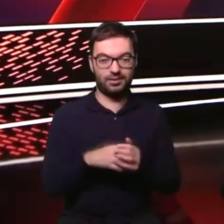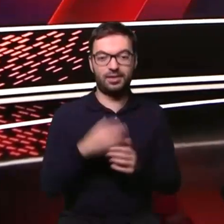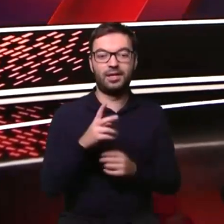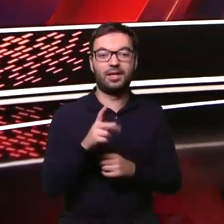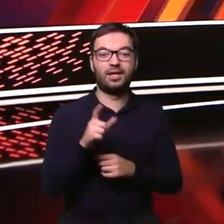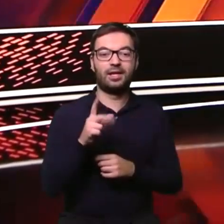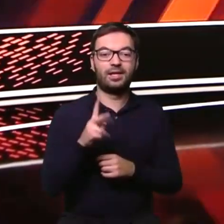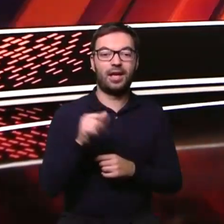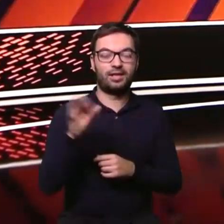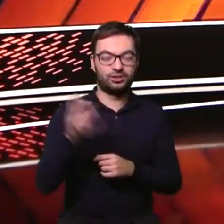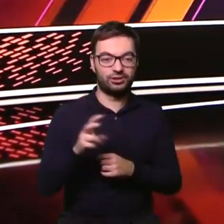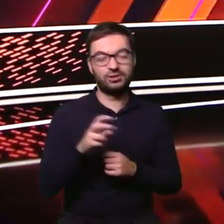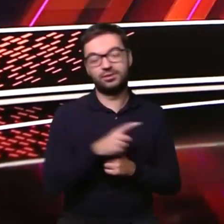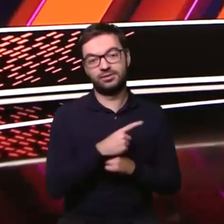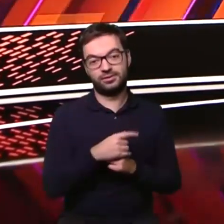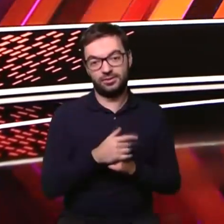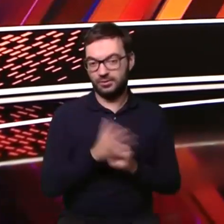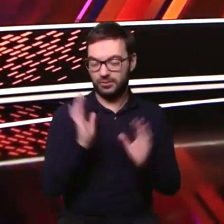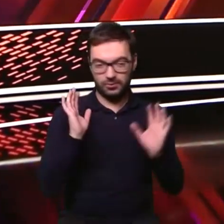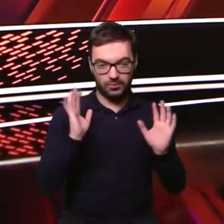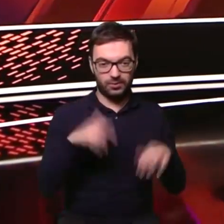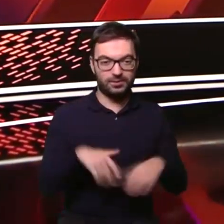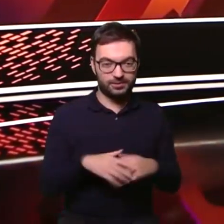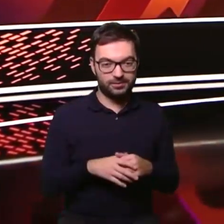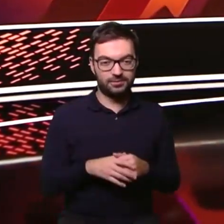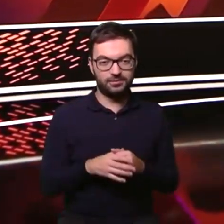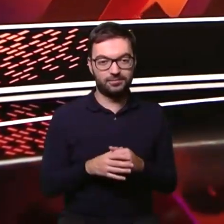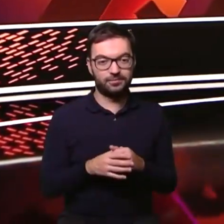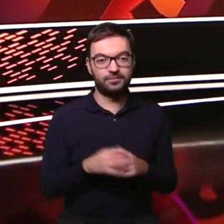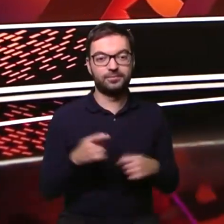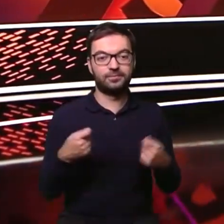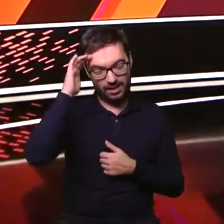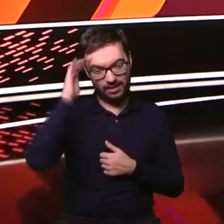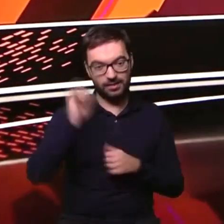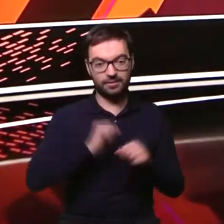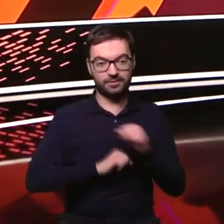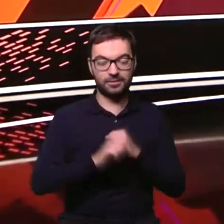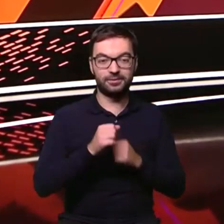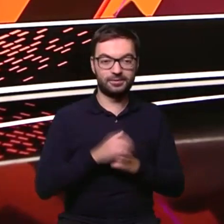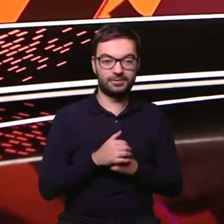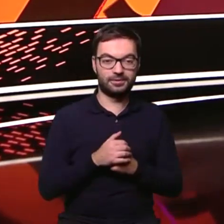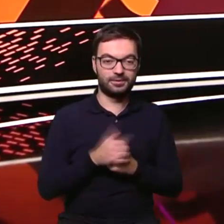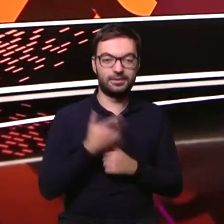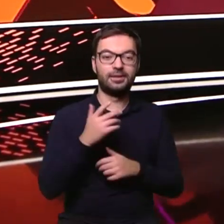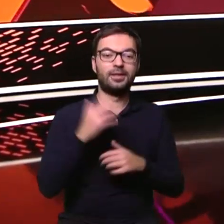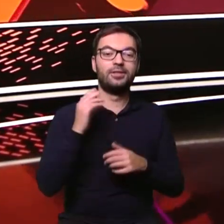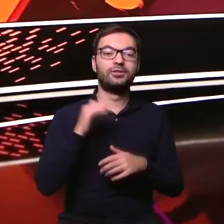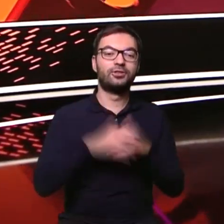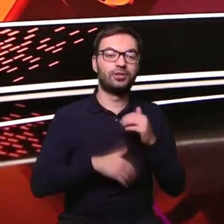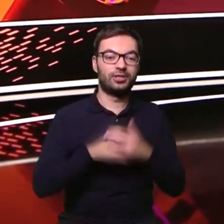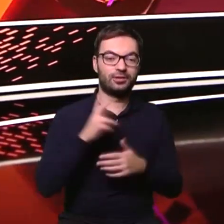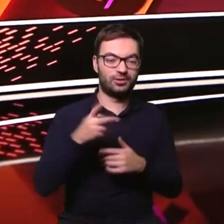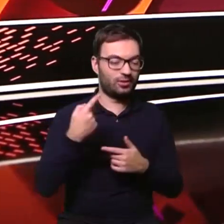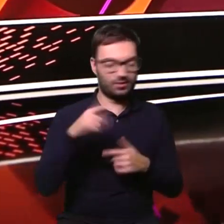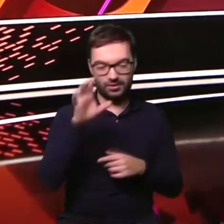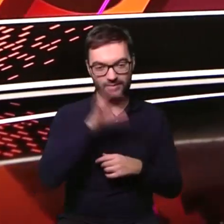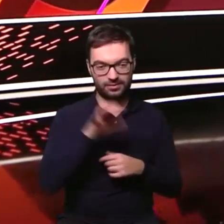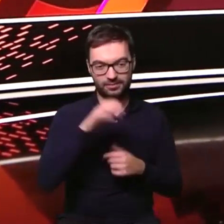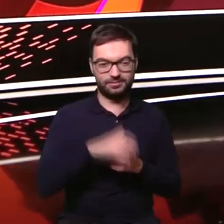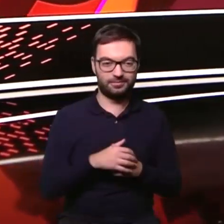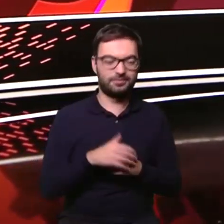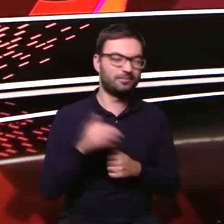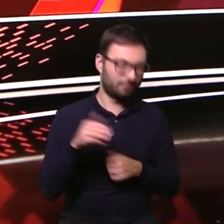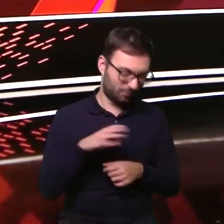Metiego Kasza, wokół którego ten balonik był już napompowany. Współpraca na linii i szczęśliwi ci, którzy tego nie zobaczyli. I może być